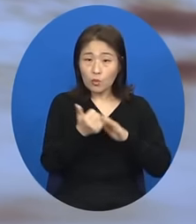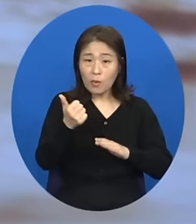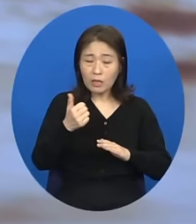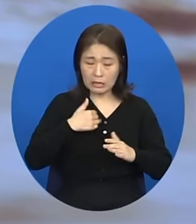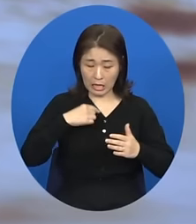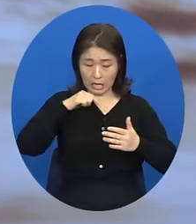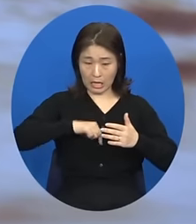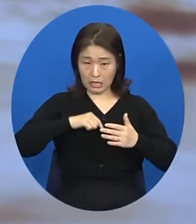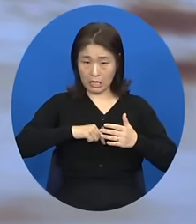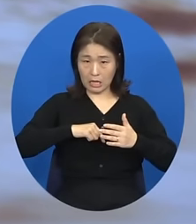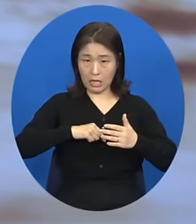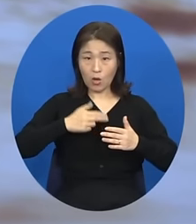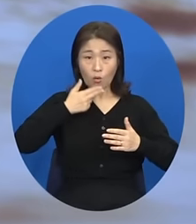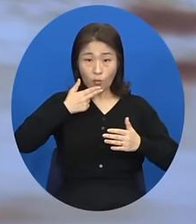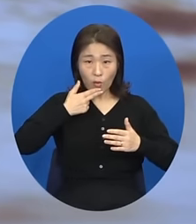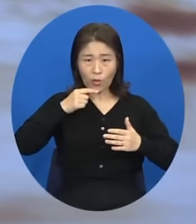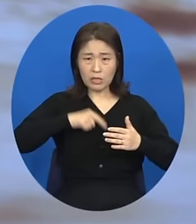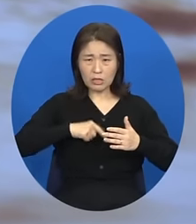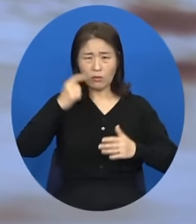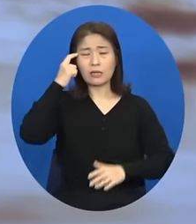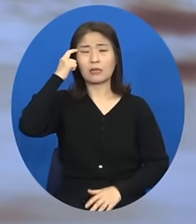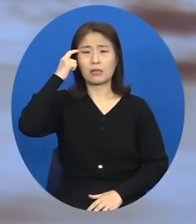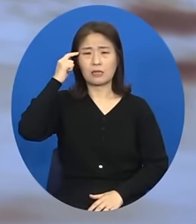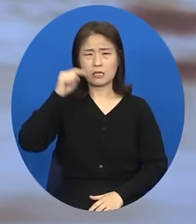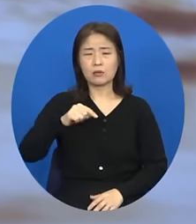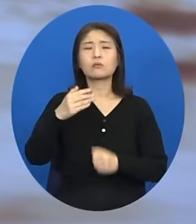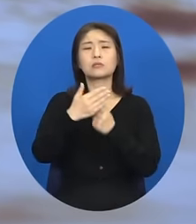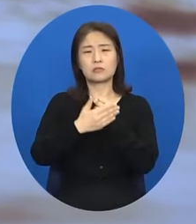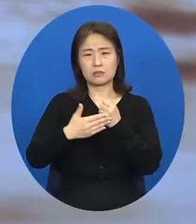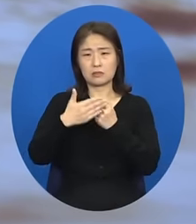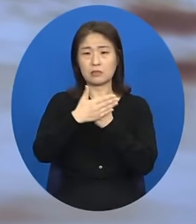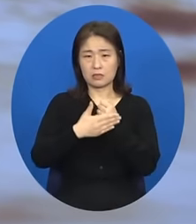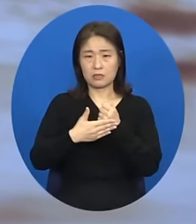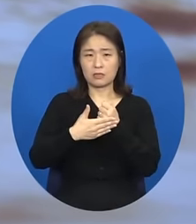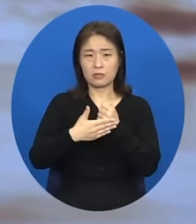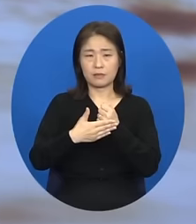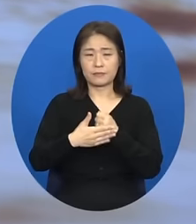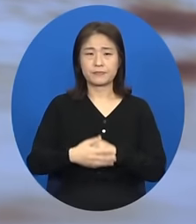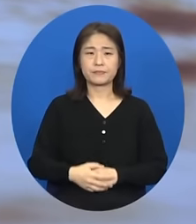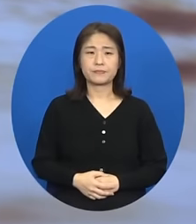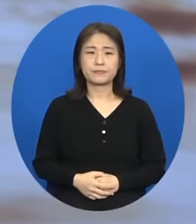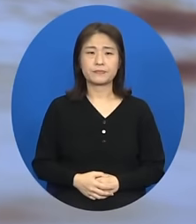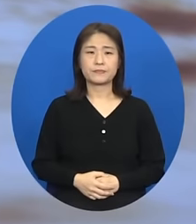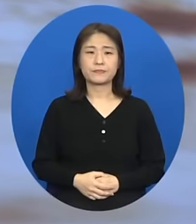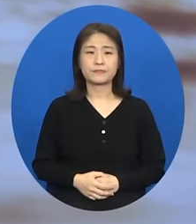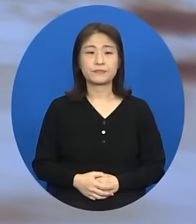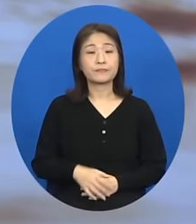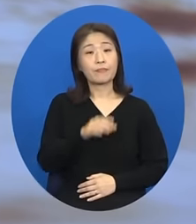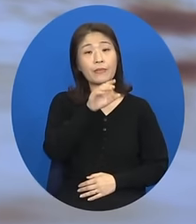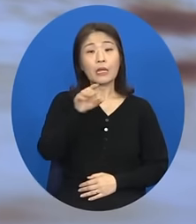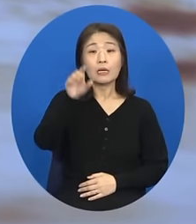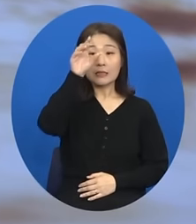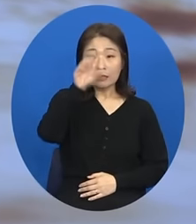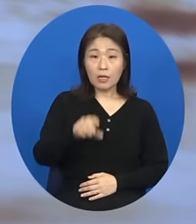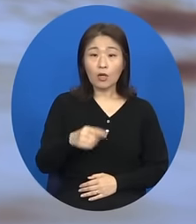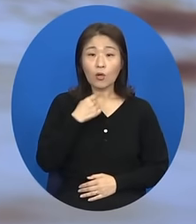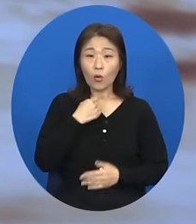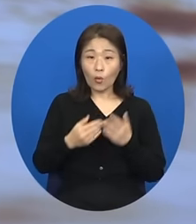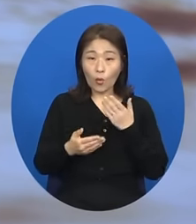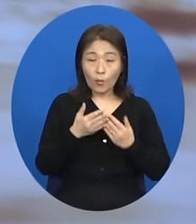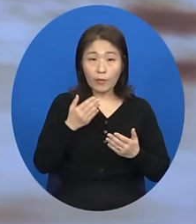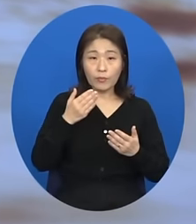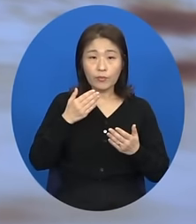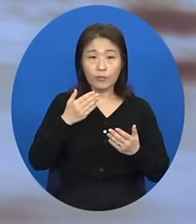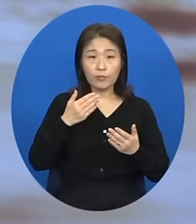줄 믿습니다. 이 은혜를 우리가 이 시간 누리기를 바랍니다. 저는 이렇게 십자가를 경험하면